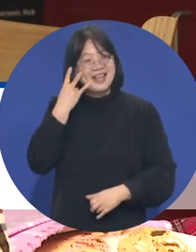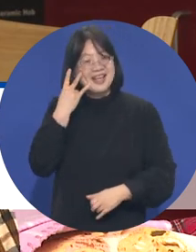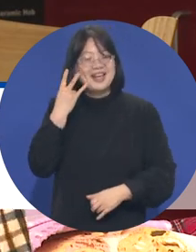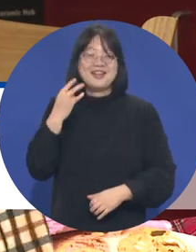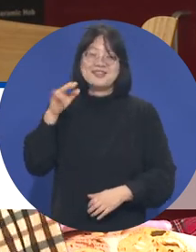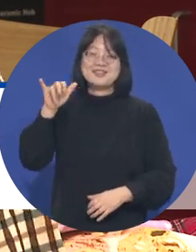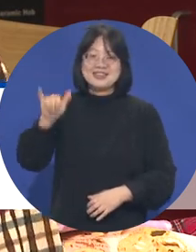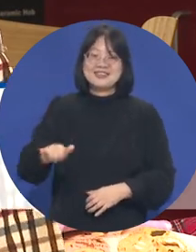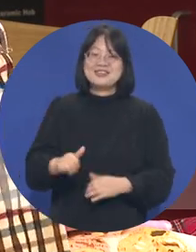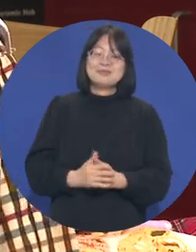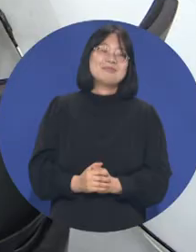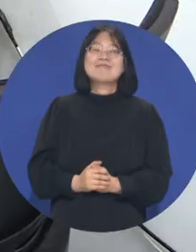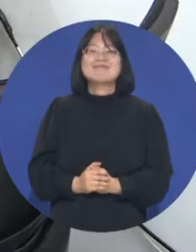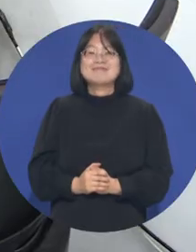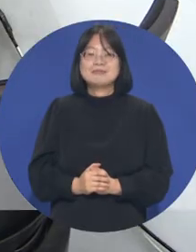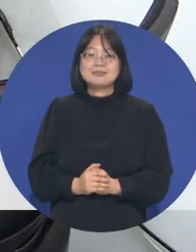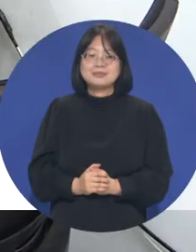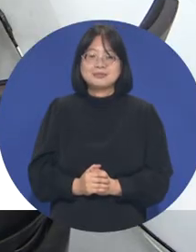그리고